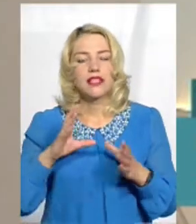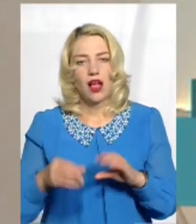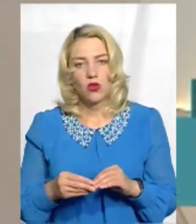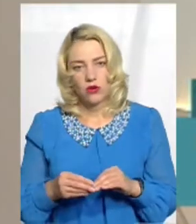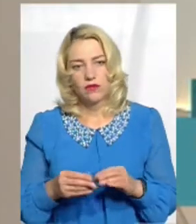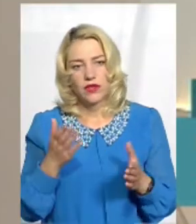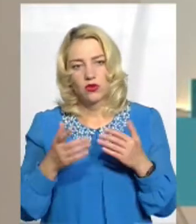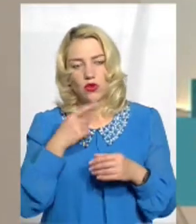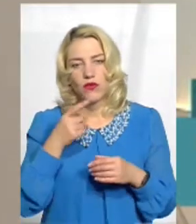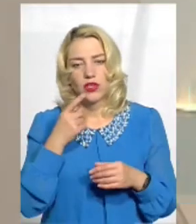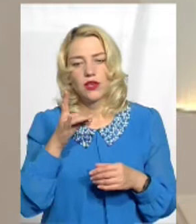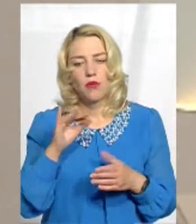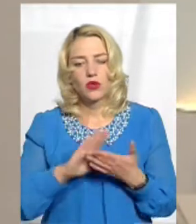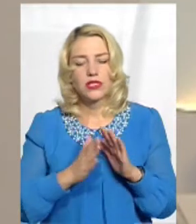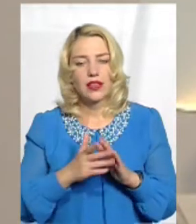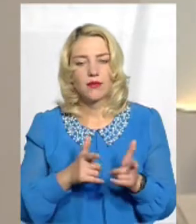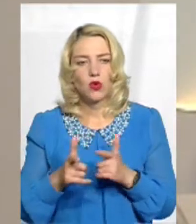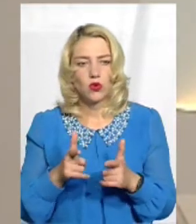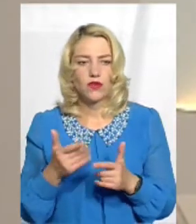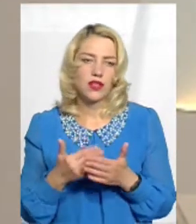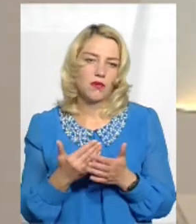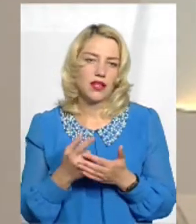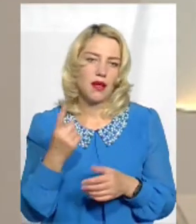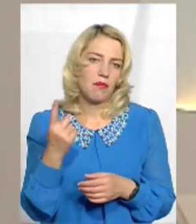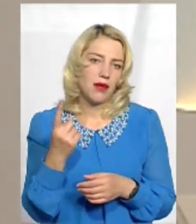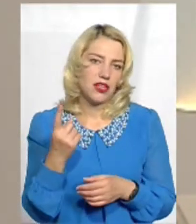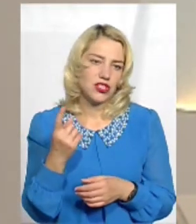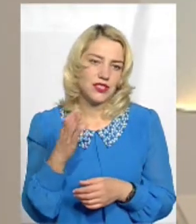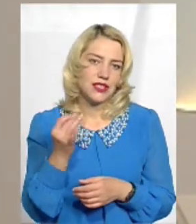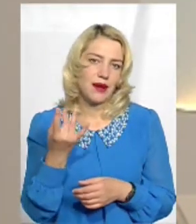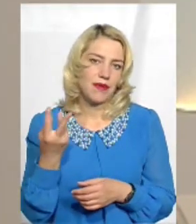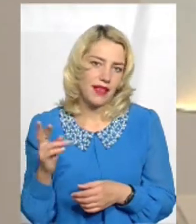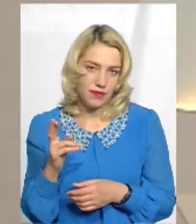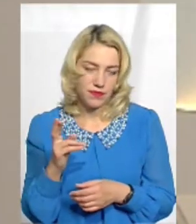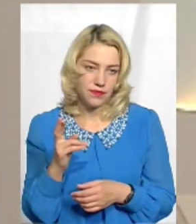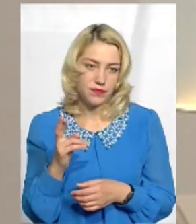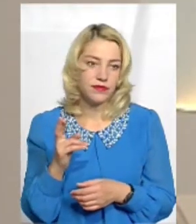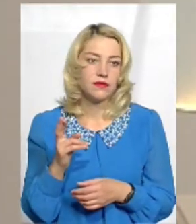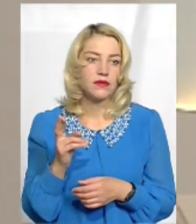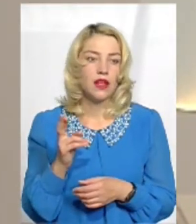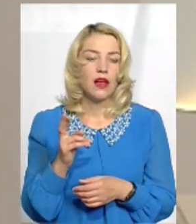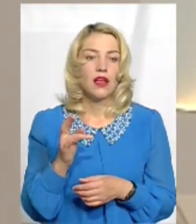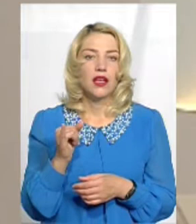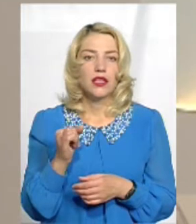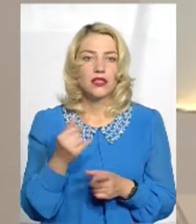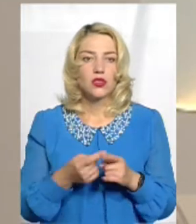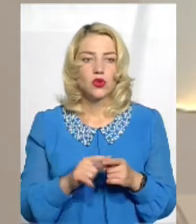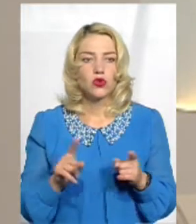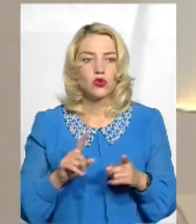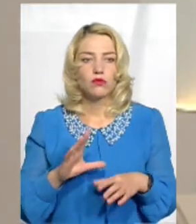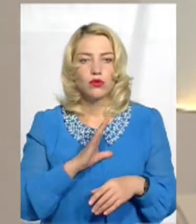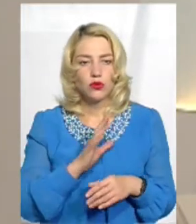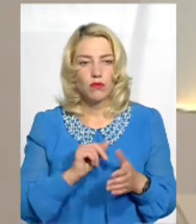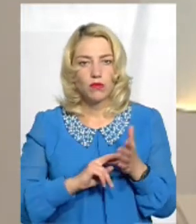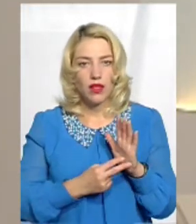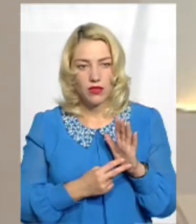про стан підготовки на, скажімо, на 1 серпня, із того, що було